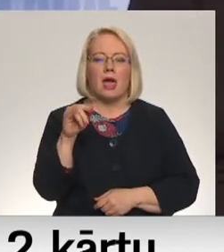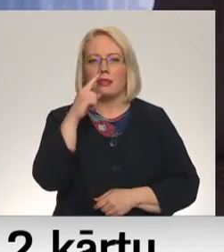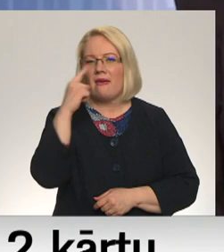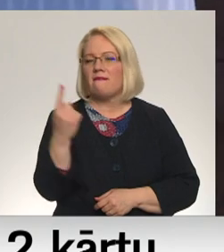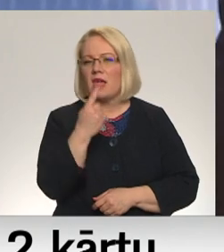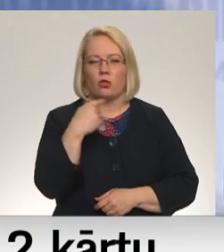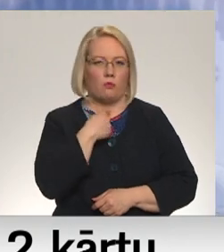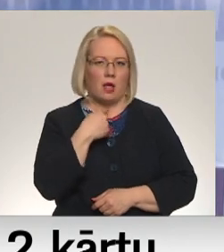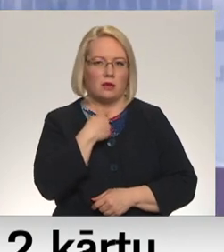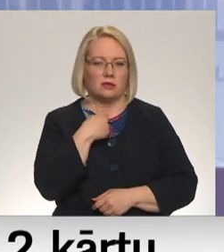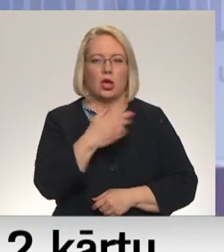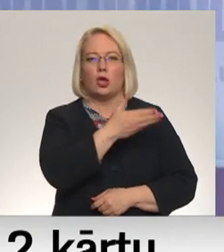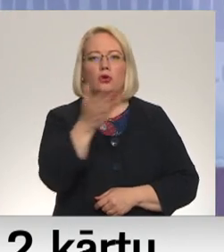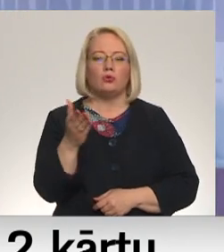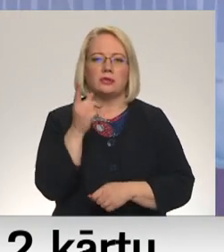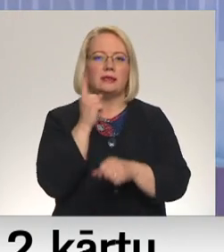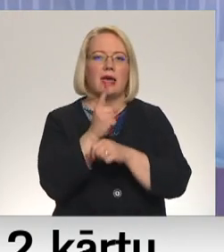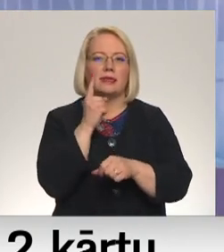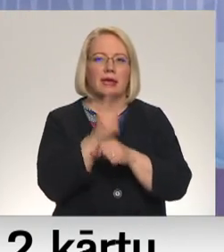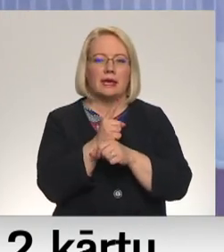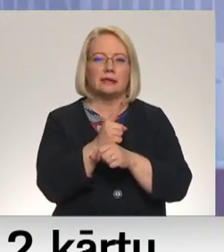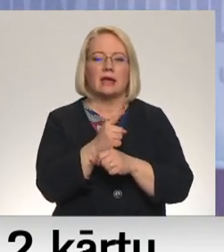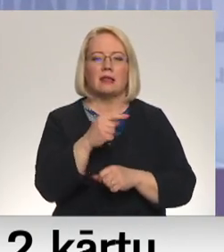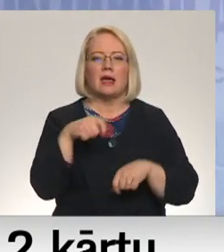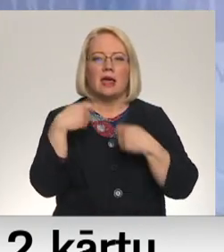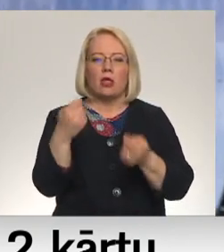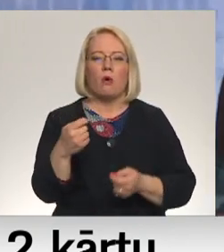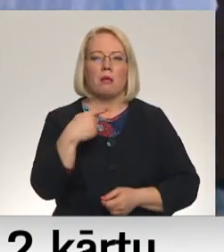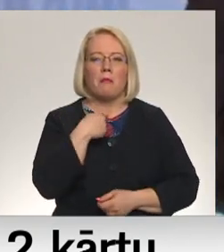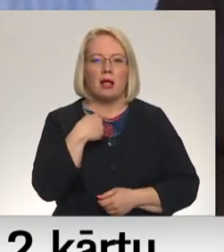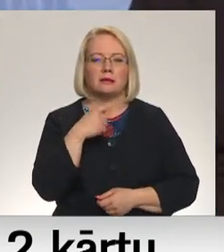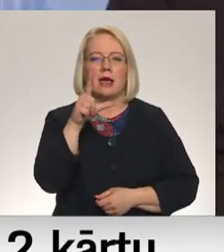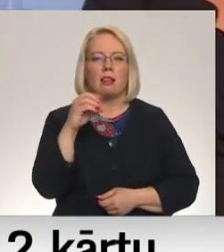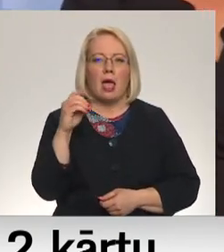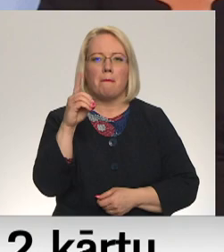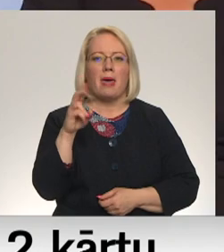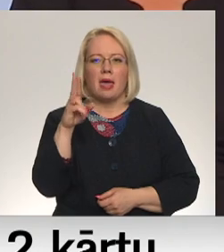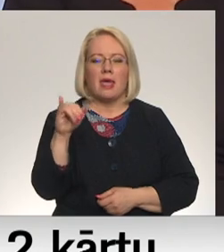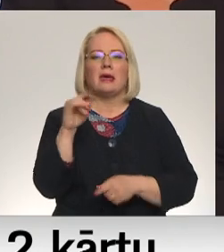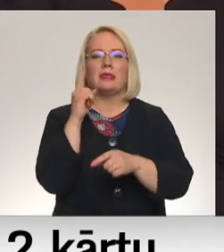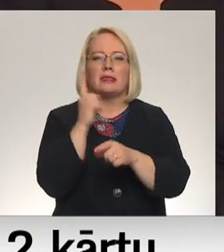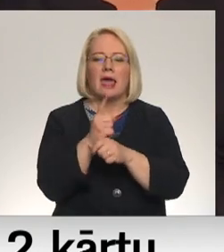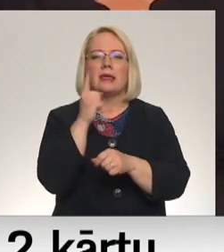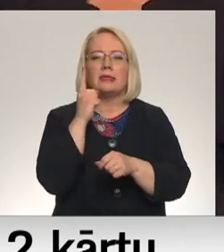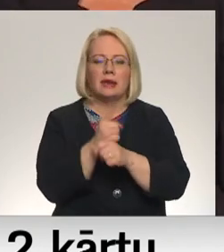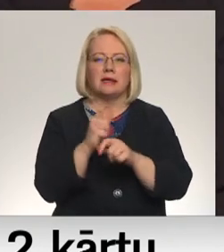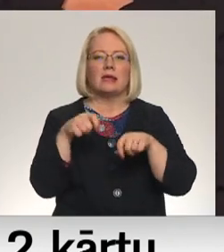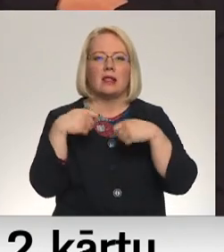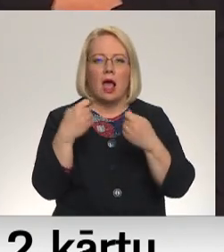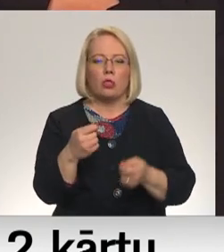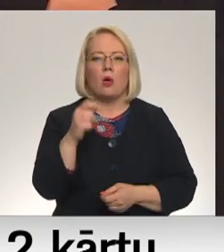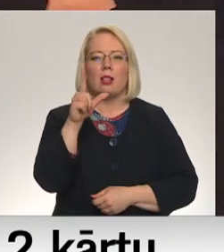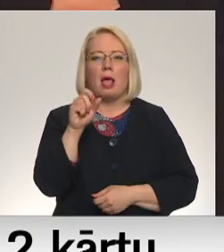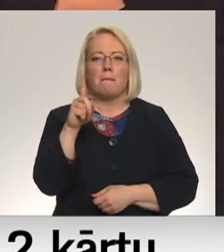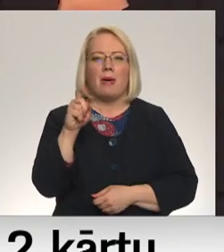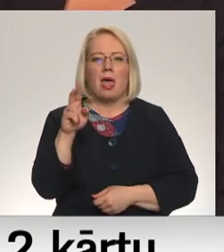Jūs nedrīkstat atdot Le Penas kundzei nevienu balsi. Jūs nedrīkstat atdot Le Penas kundzei nevienu balsi. Es